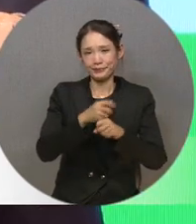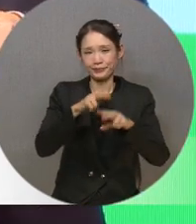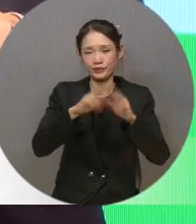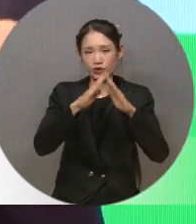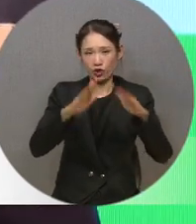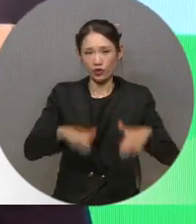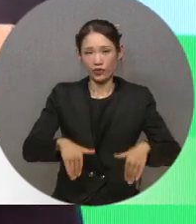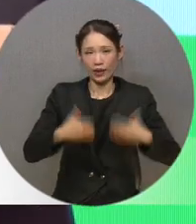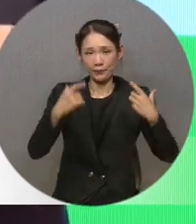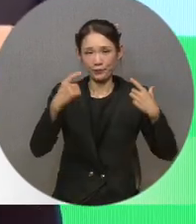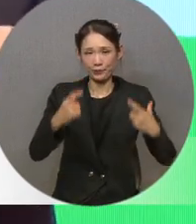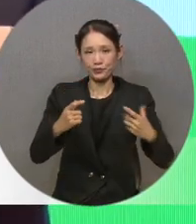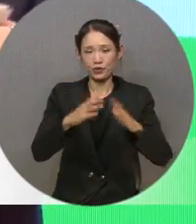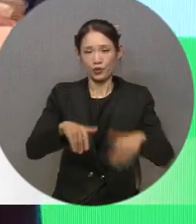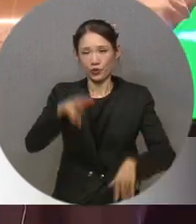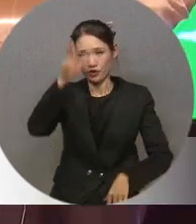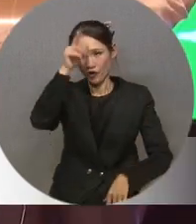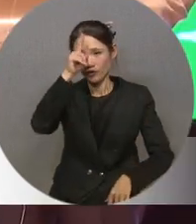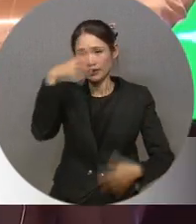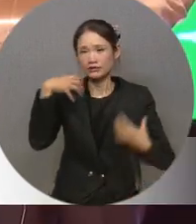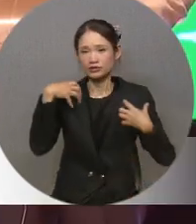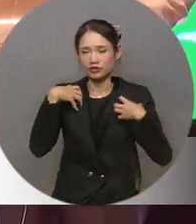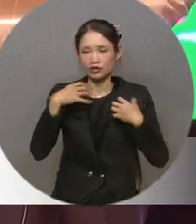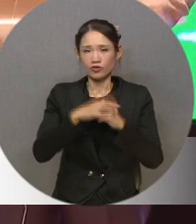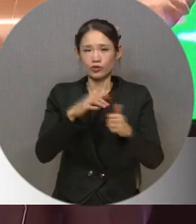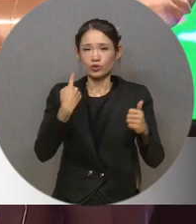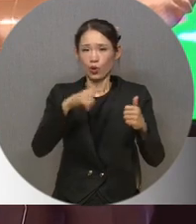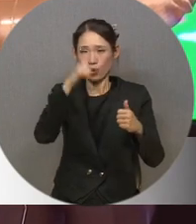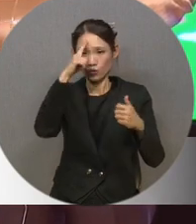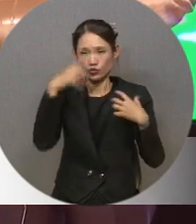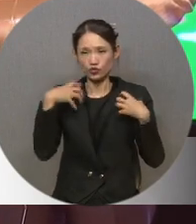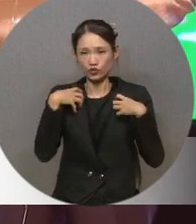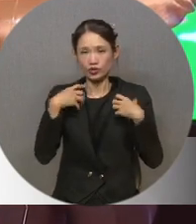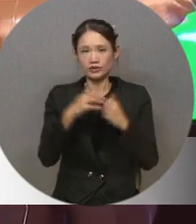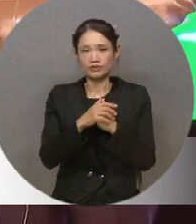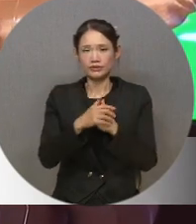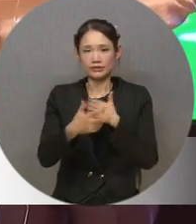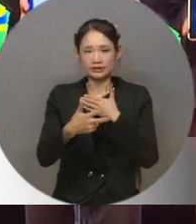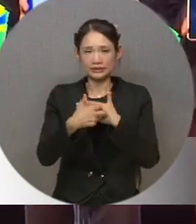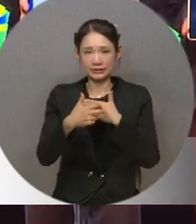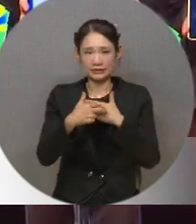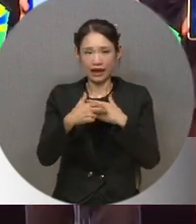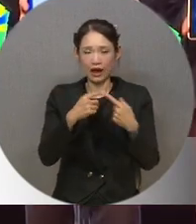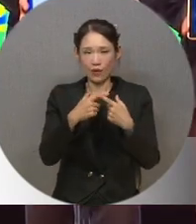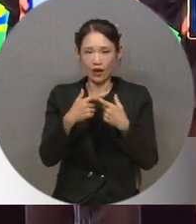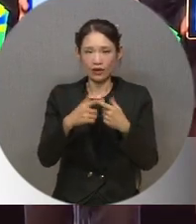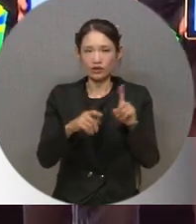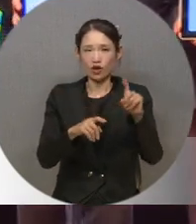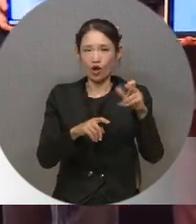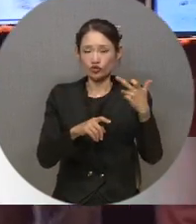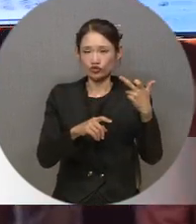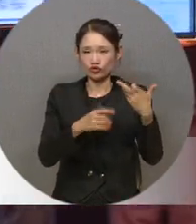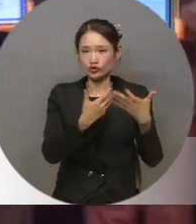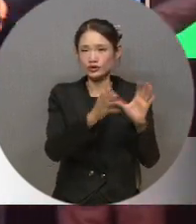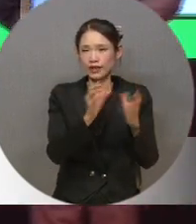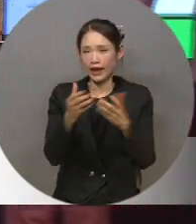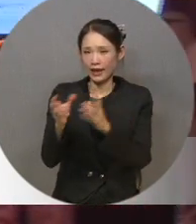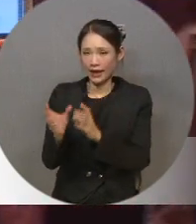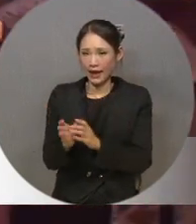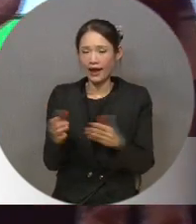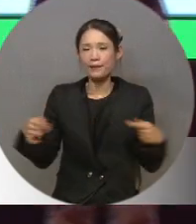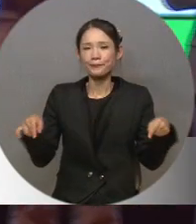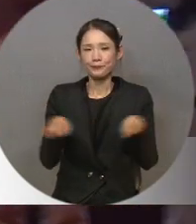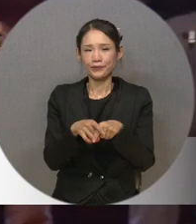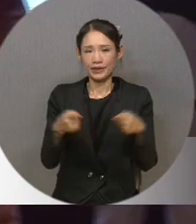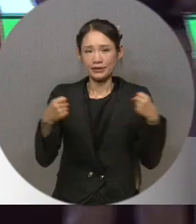전남도, 전남도경찰청, 전남도교육청, 전남도의사회 등 12개 유관기관은 지역 내